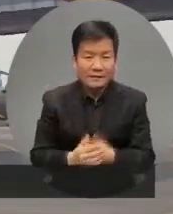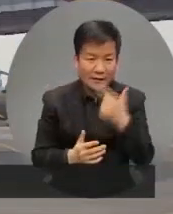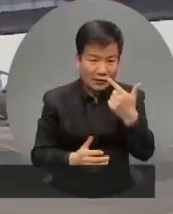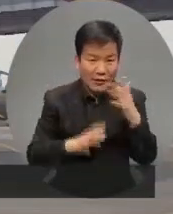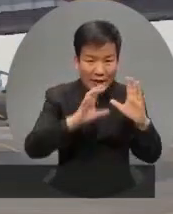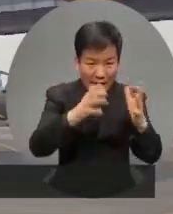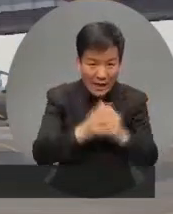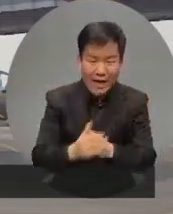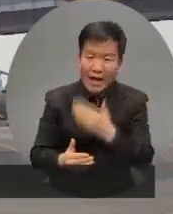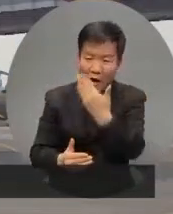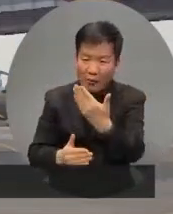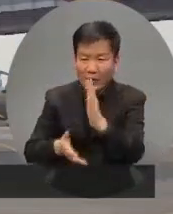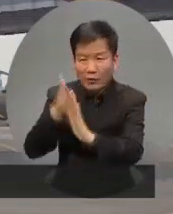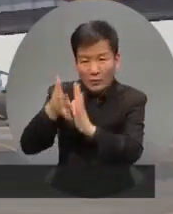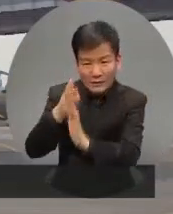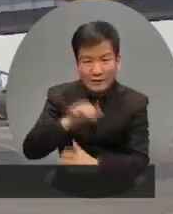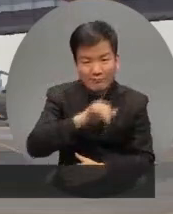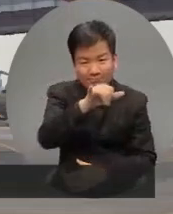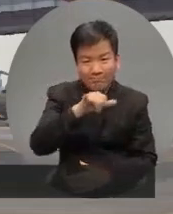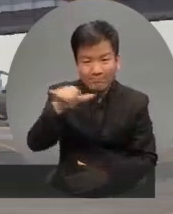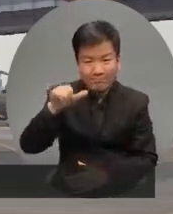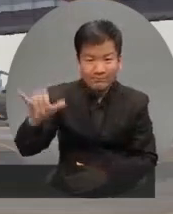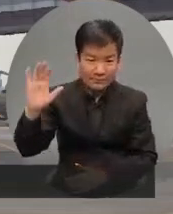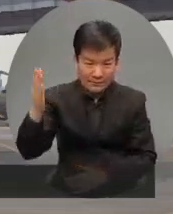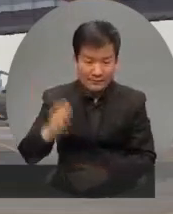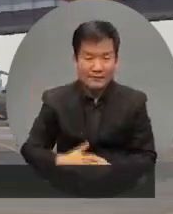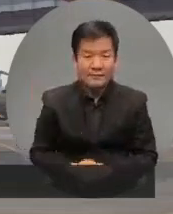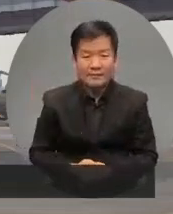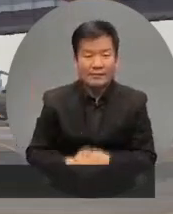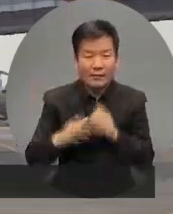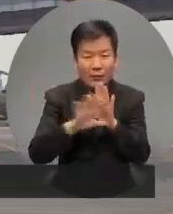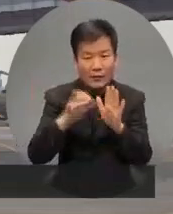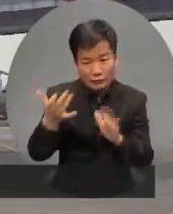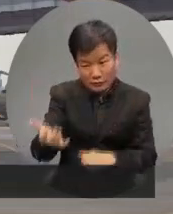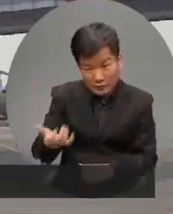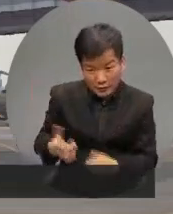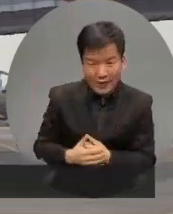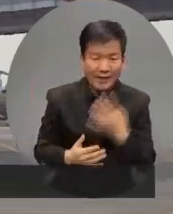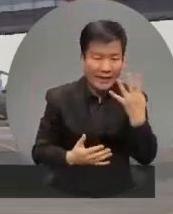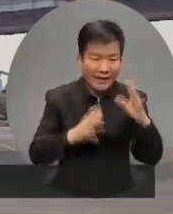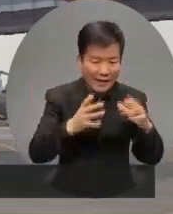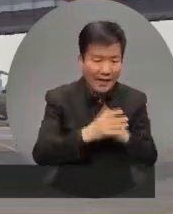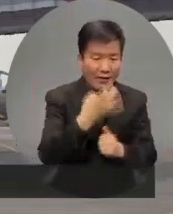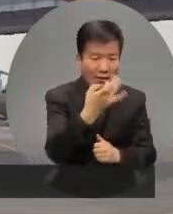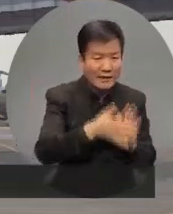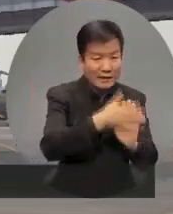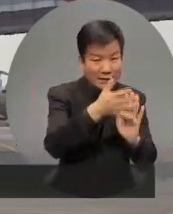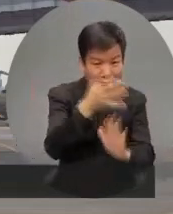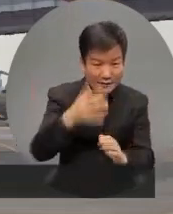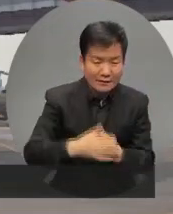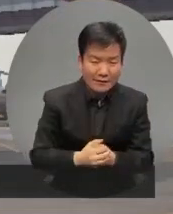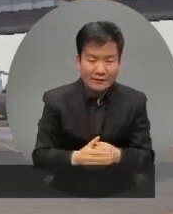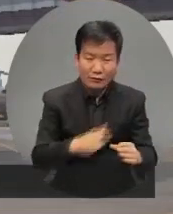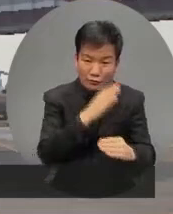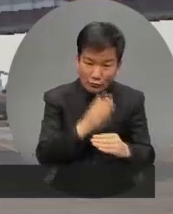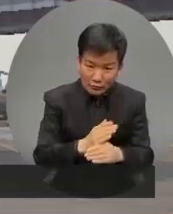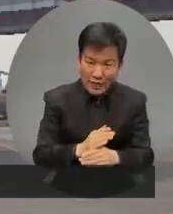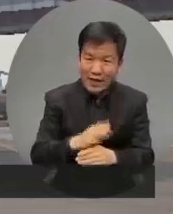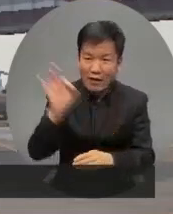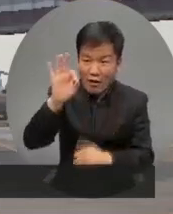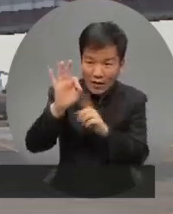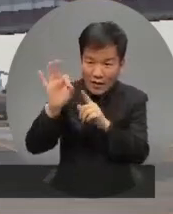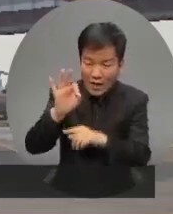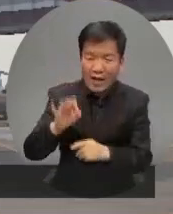6개 나라 9개 노선이 생겼습니다. 코로나 이전엔 4개국 14개 노선, 그중 10개가